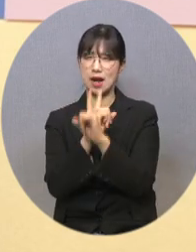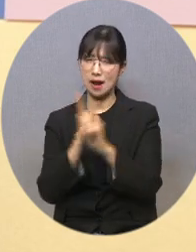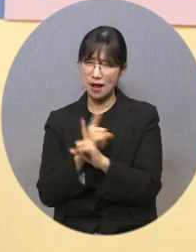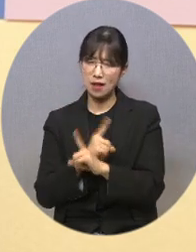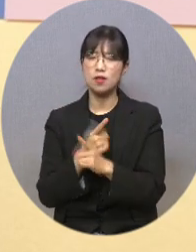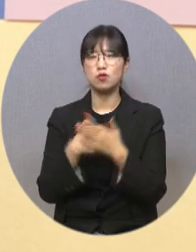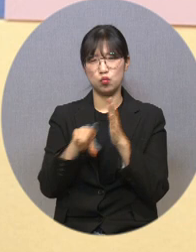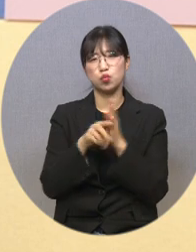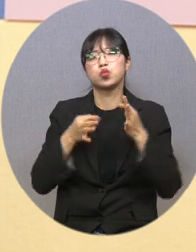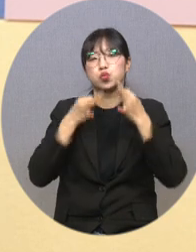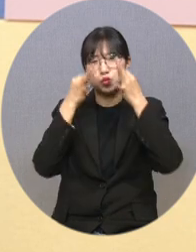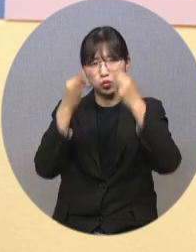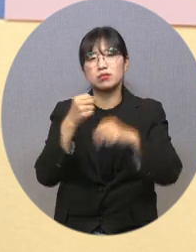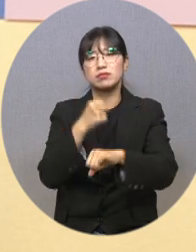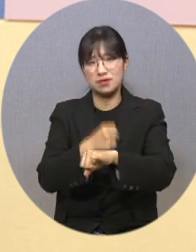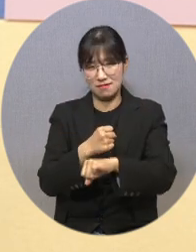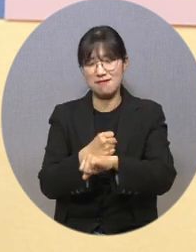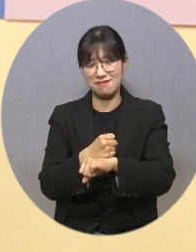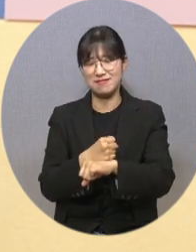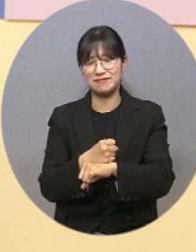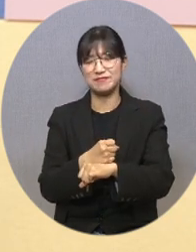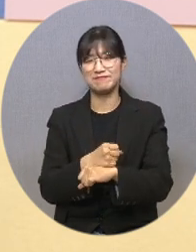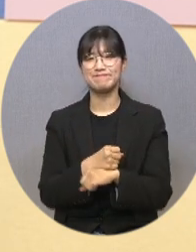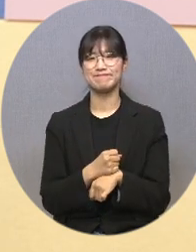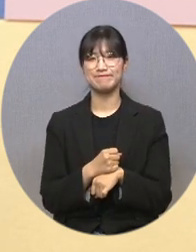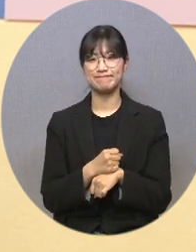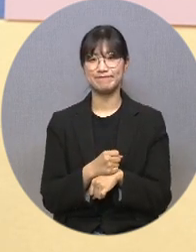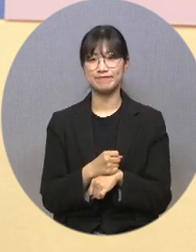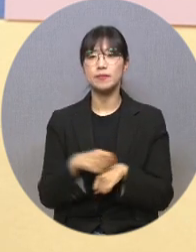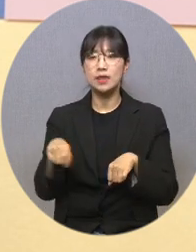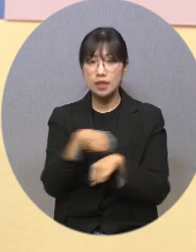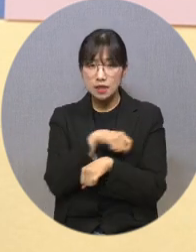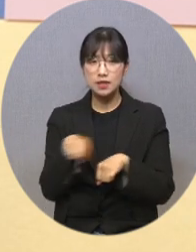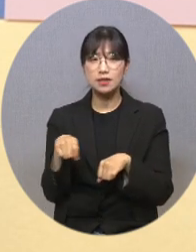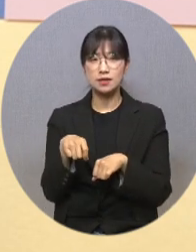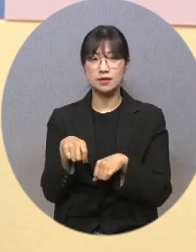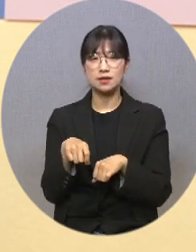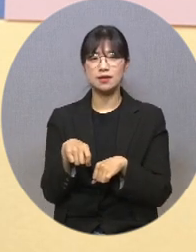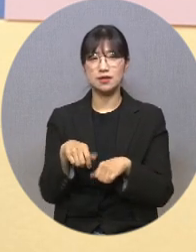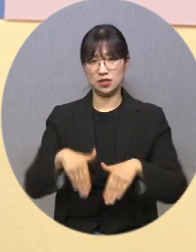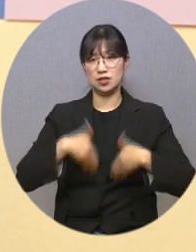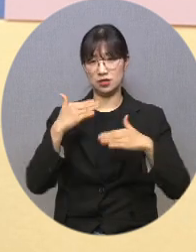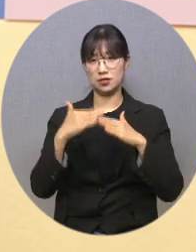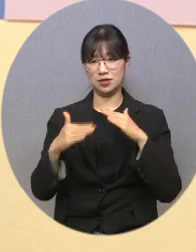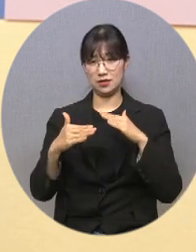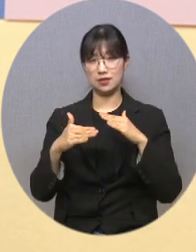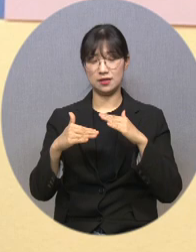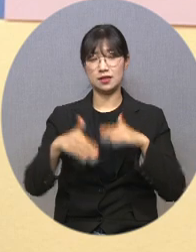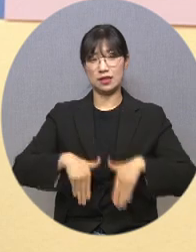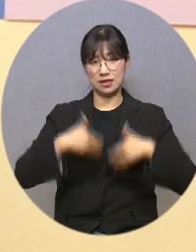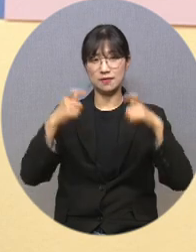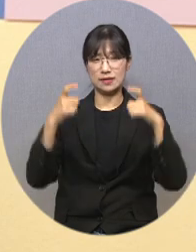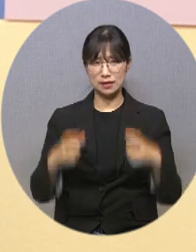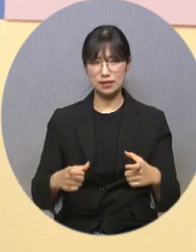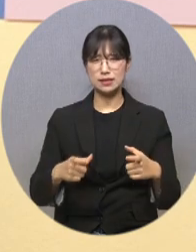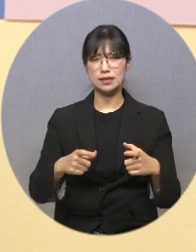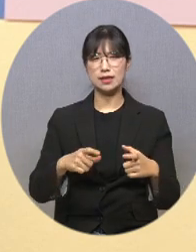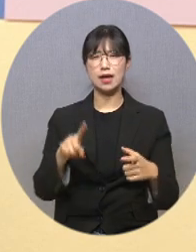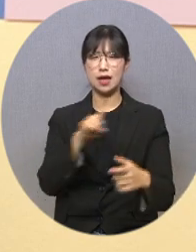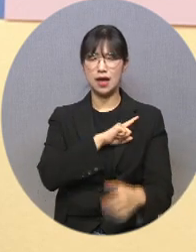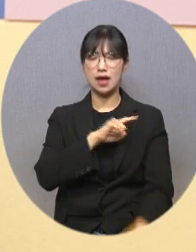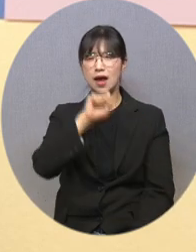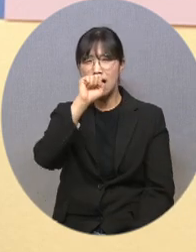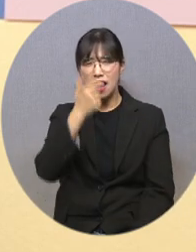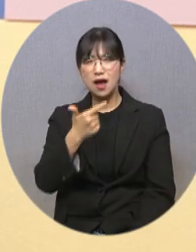있도록 좀 노력을 해왔다고 볼 수 있겠고, 특히나 전남 지역이 가장 취약한 부분이라고 제가